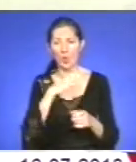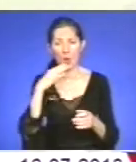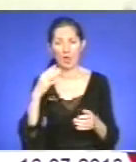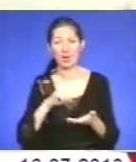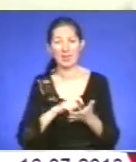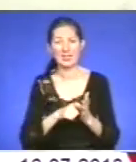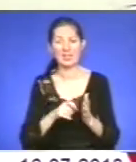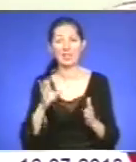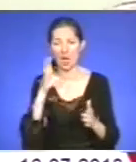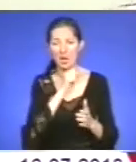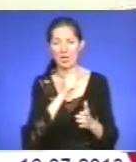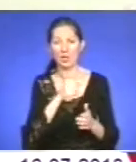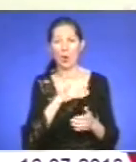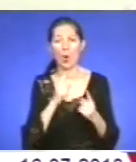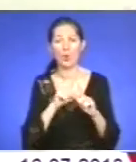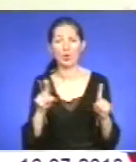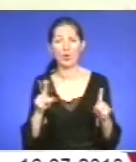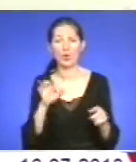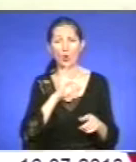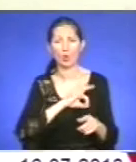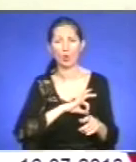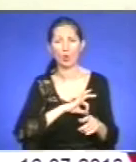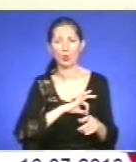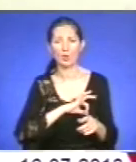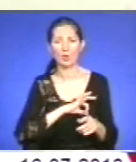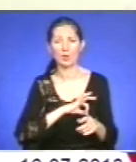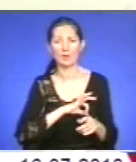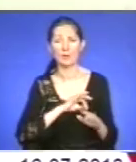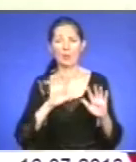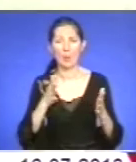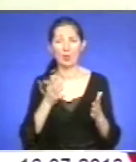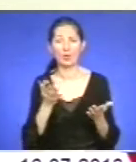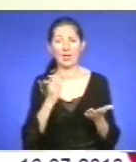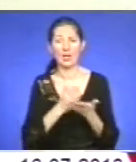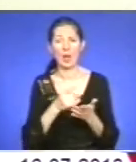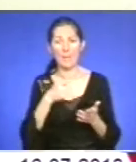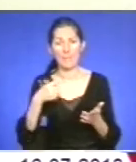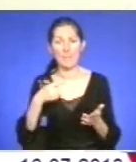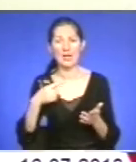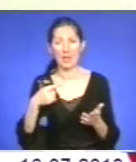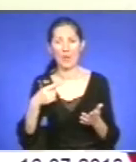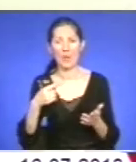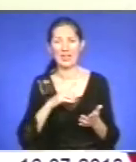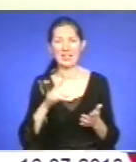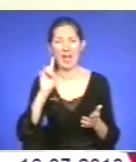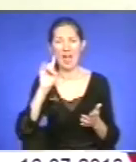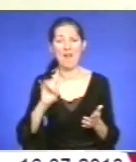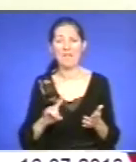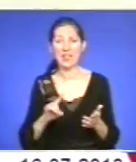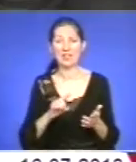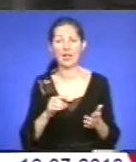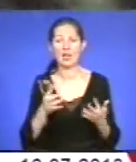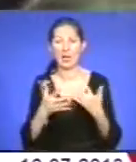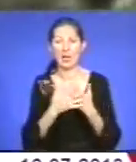квартирних крадіжок, особливо користуються моментом, де є перші поверха, де не обладнані вікна захисними